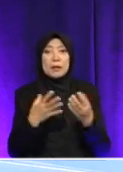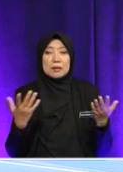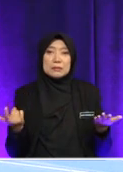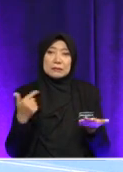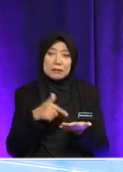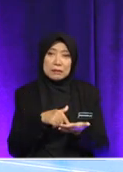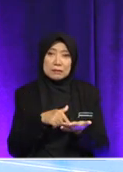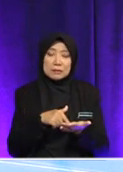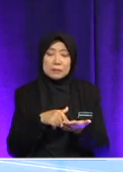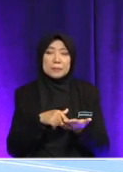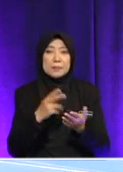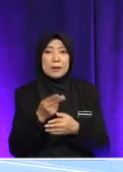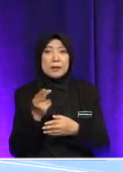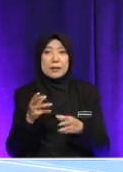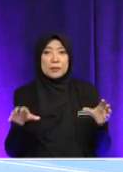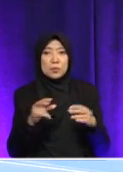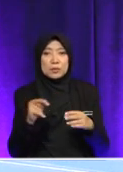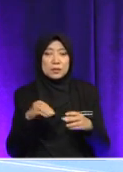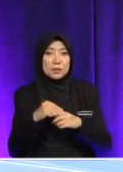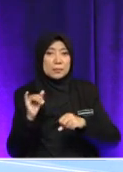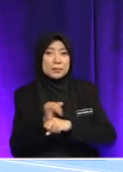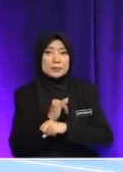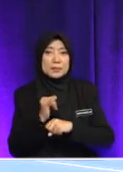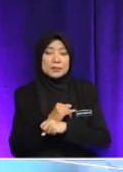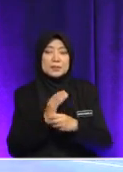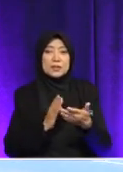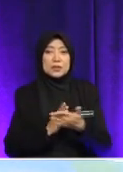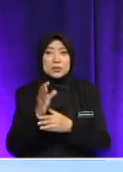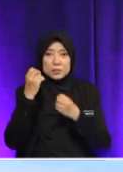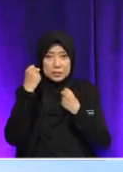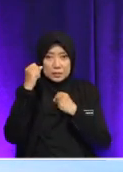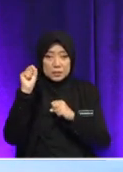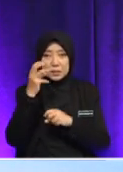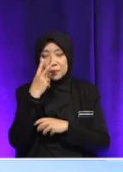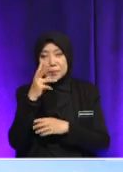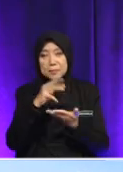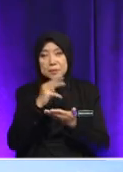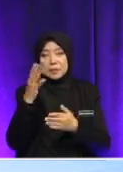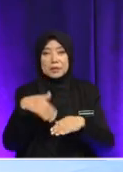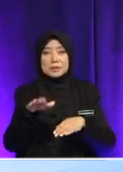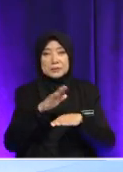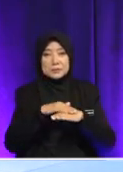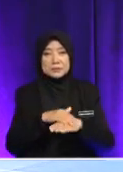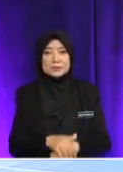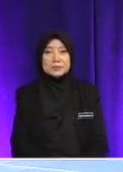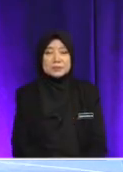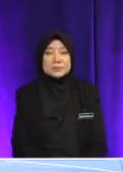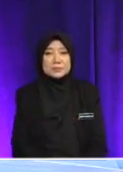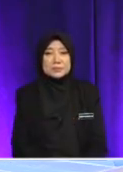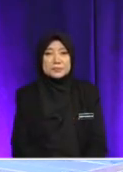bahan dalam industri Nak Tahu teruskan Setia menonton Menengah Atas Didik TV